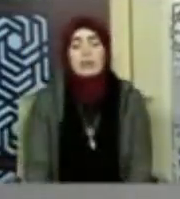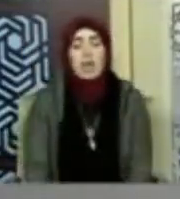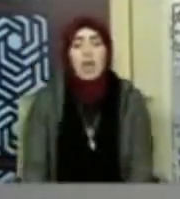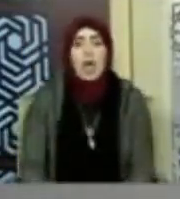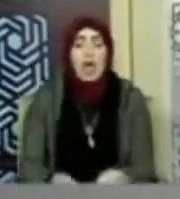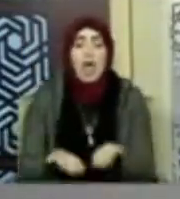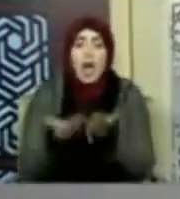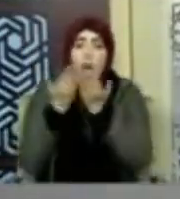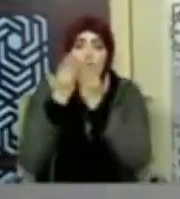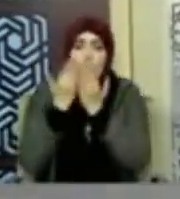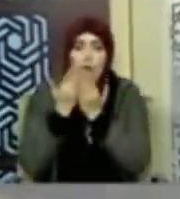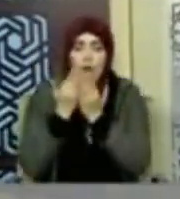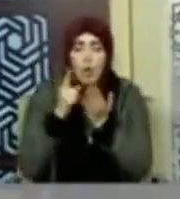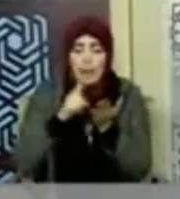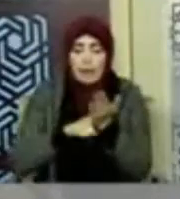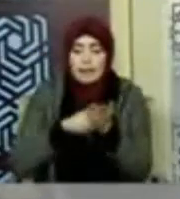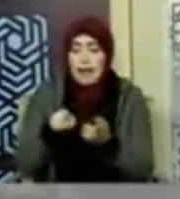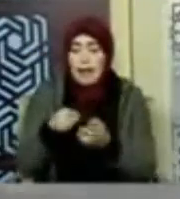عبدك هذا